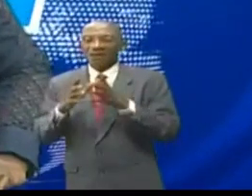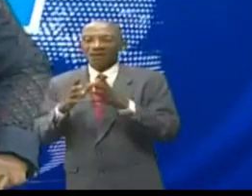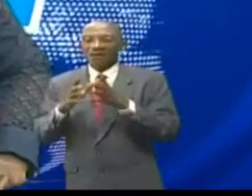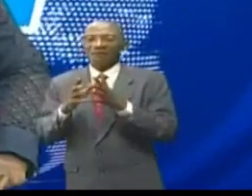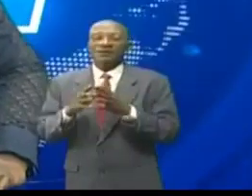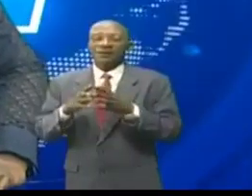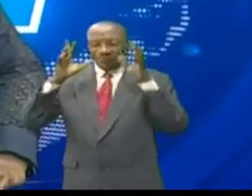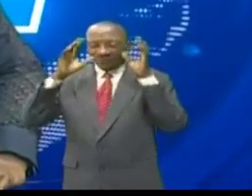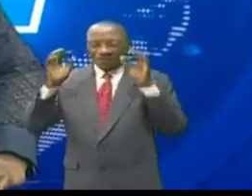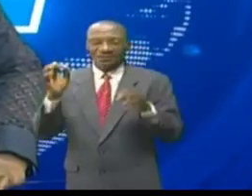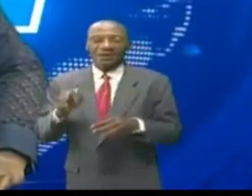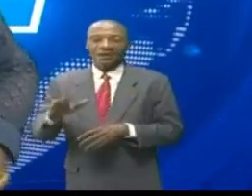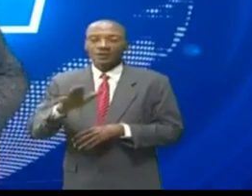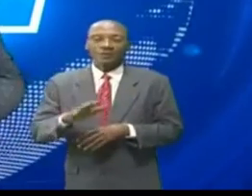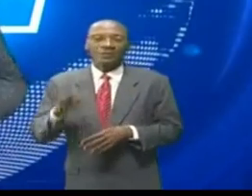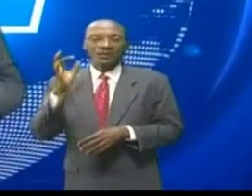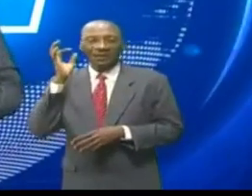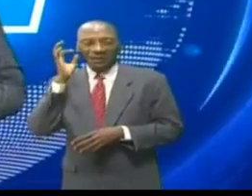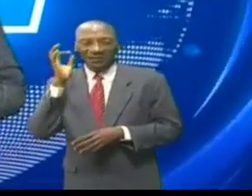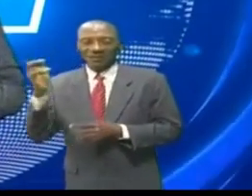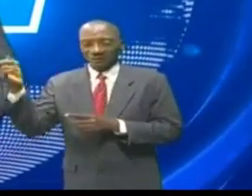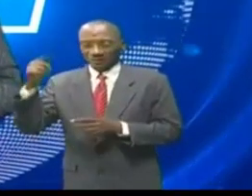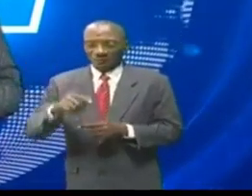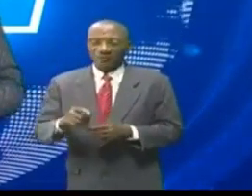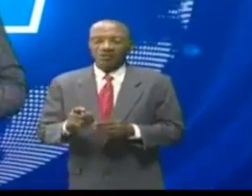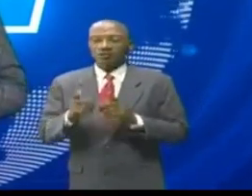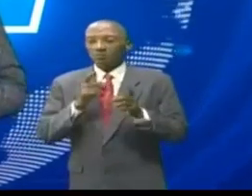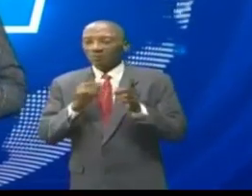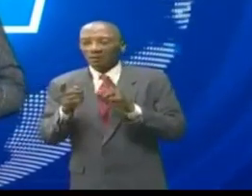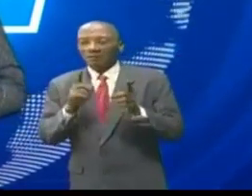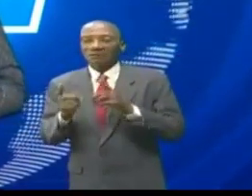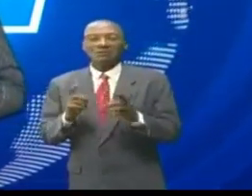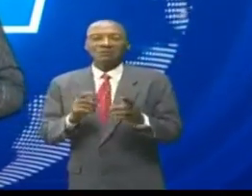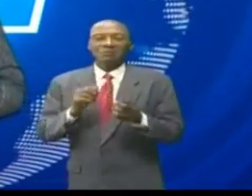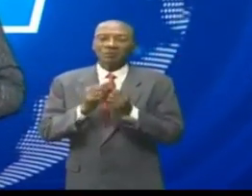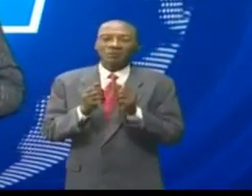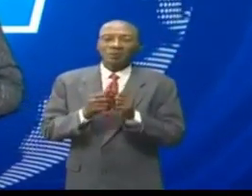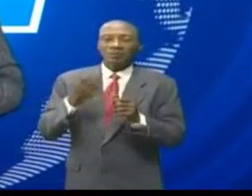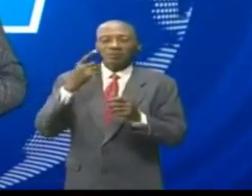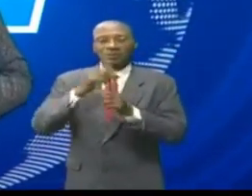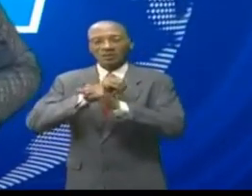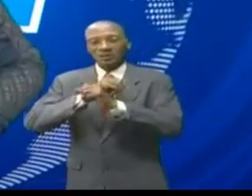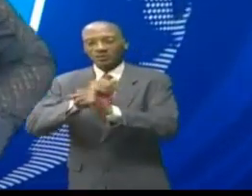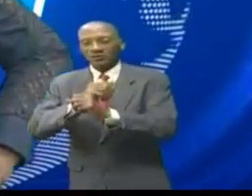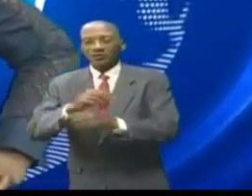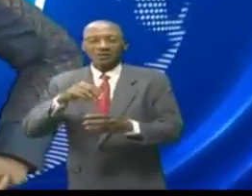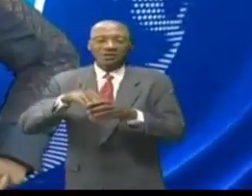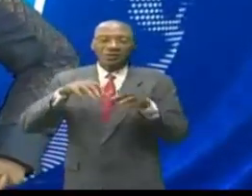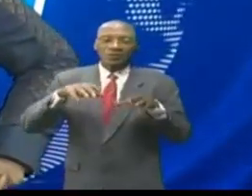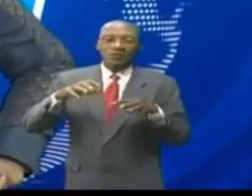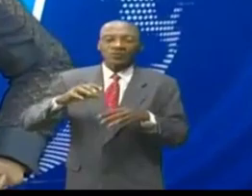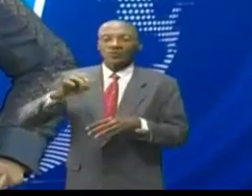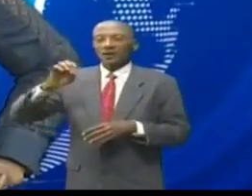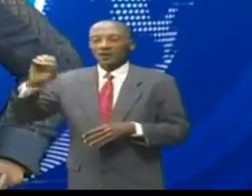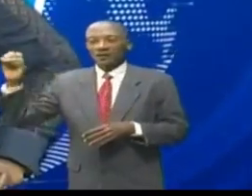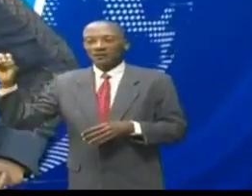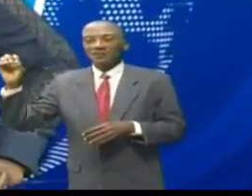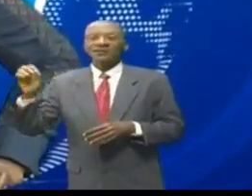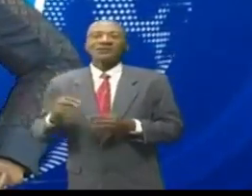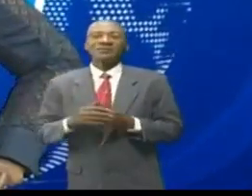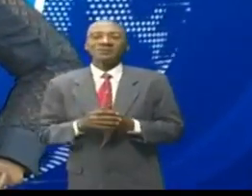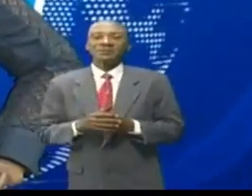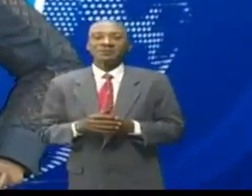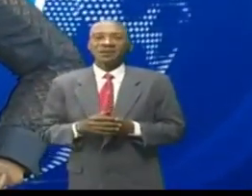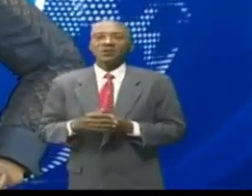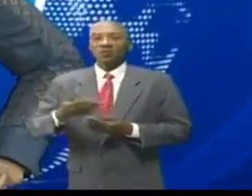et de sécurité avec l'appui du Kenya à la résolution des problèmes sécuritaires dans l'Est de la République démocratique du Congo. Patrick Michel